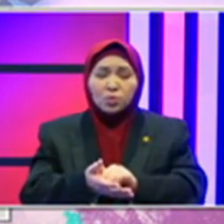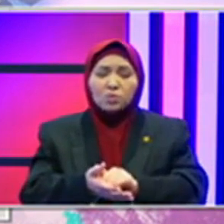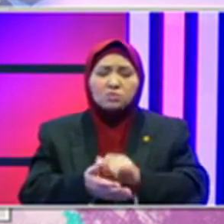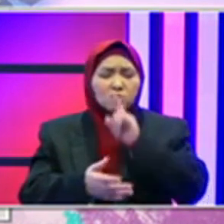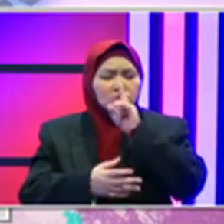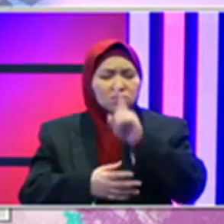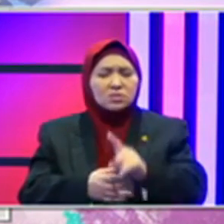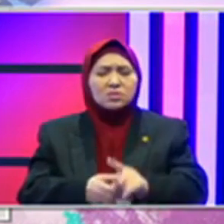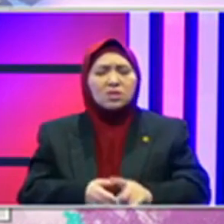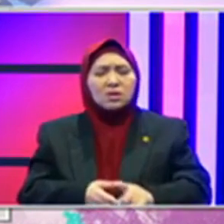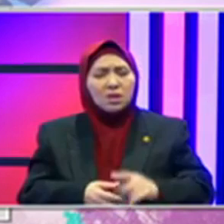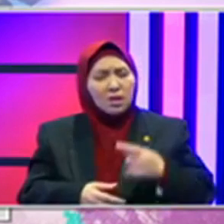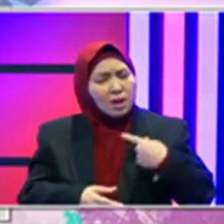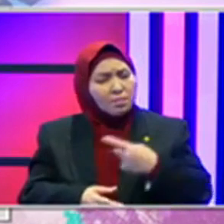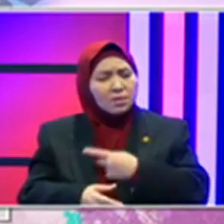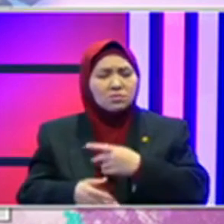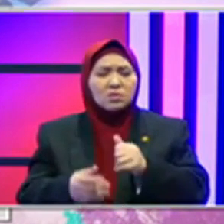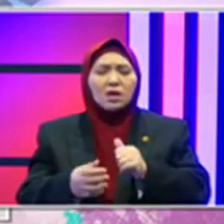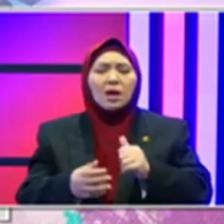فلنأتينك بسحر